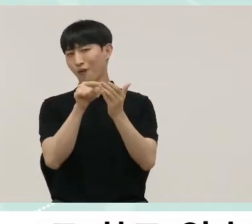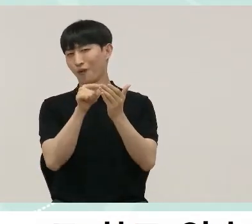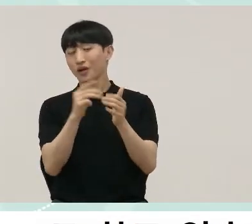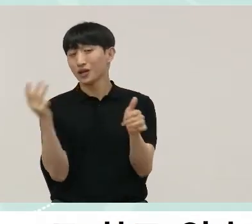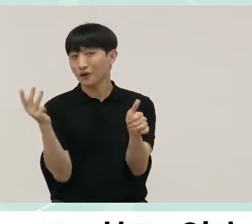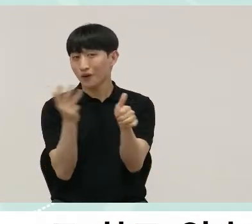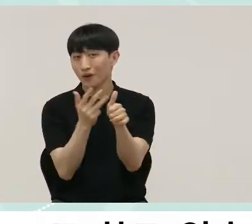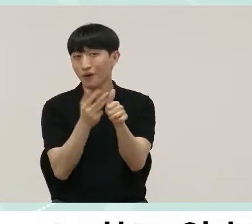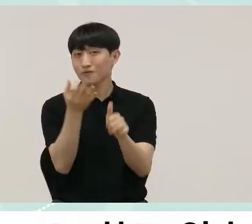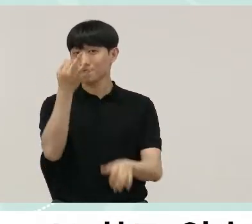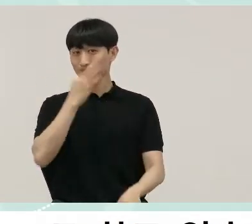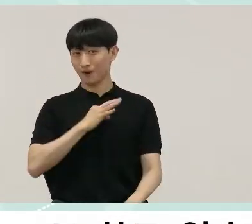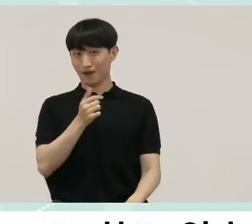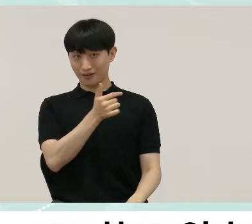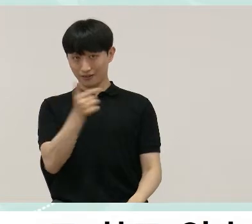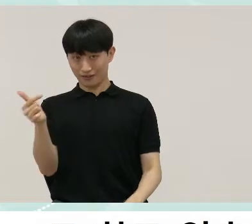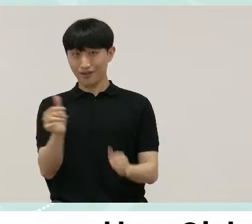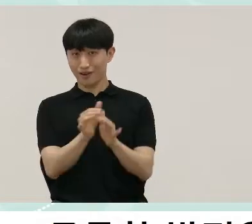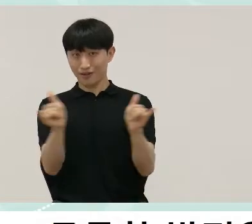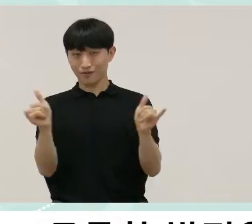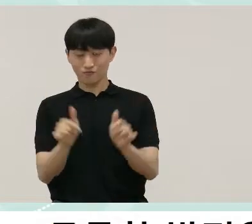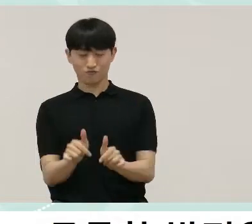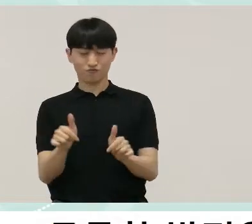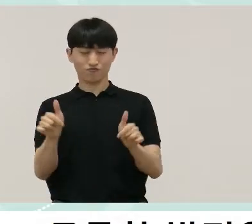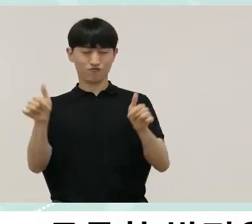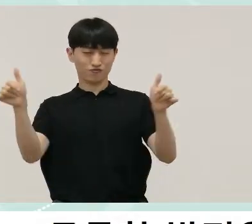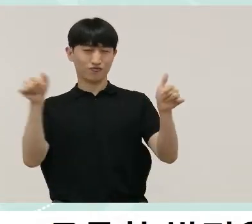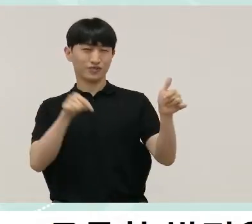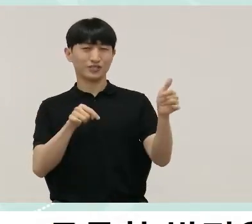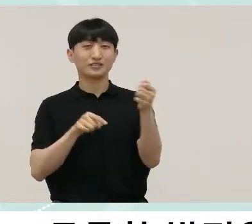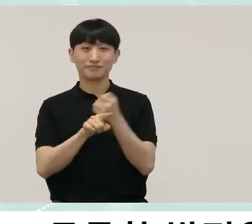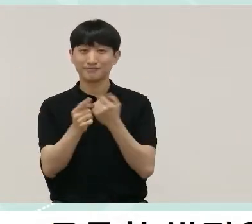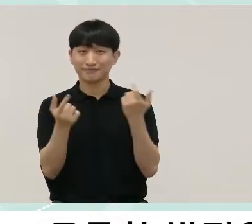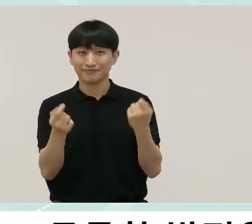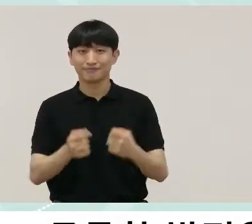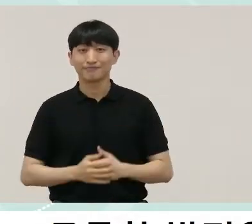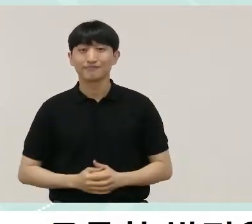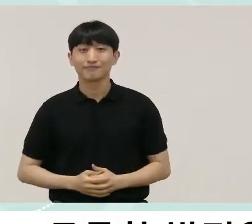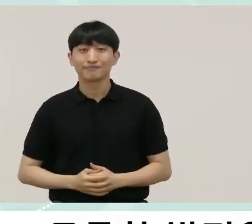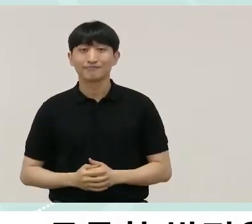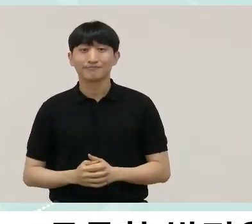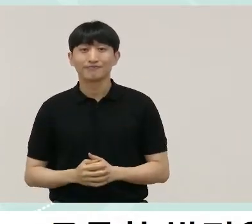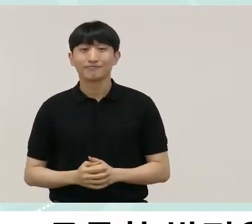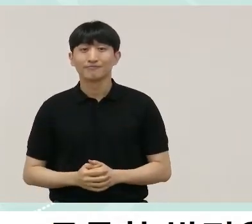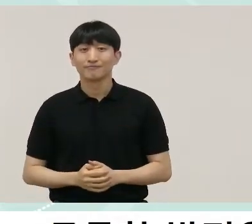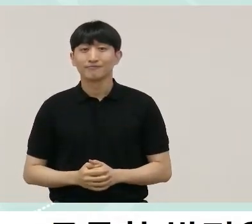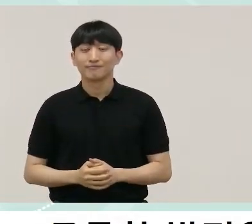받을 사람들이 굉장히 많다는 것을 증명하고 있습니다.